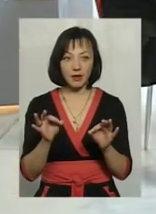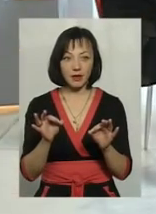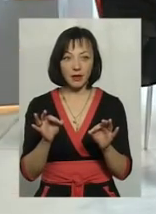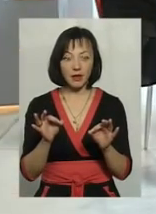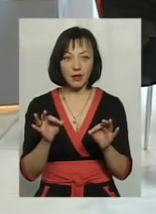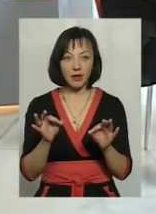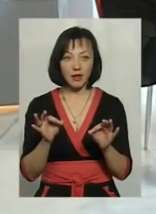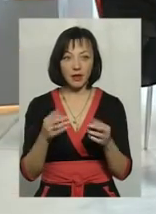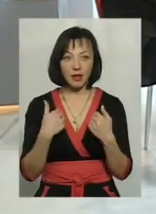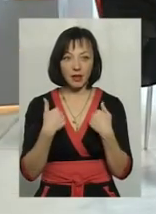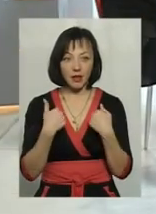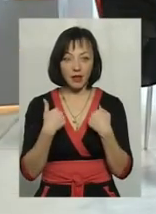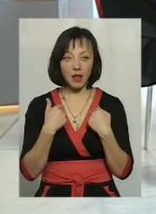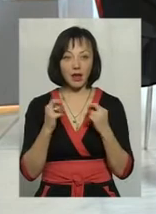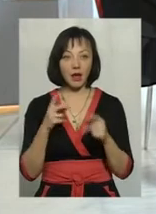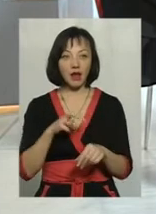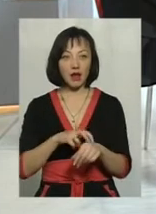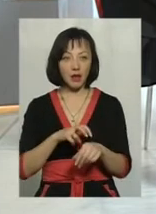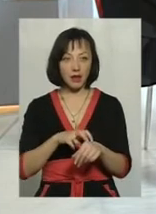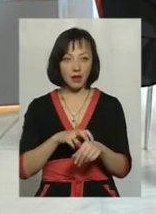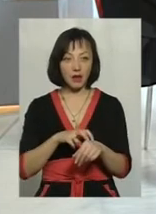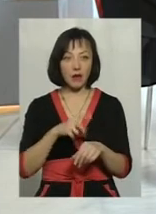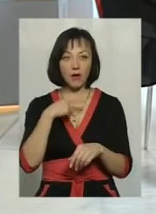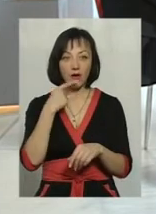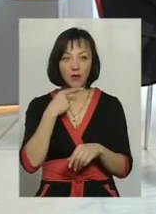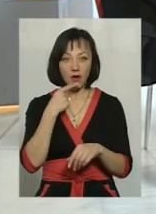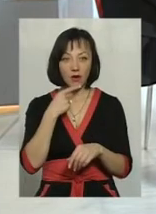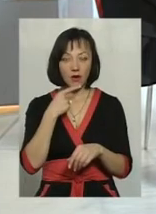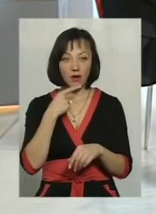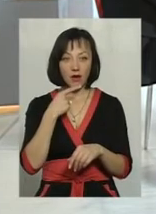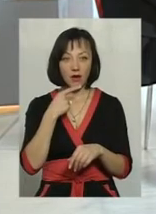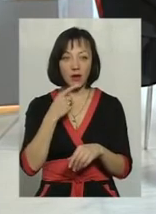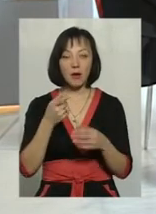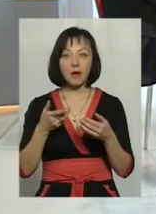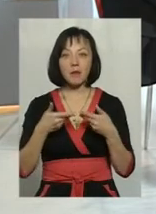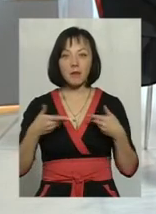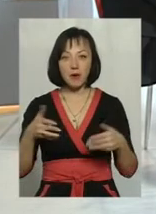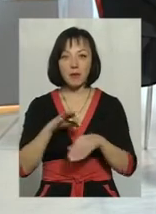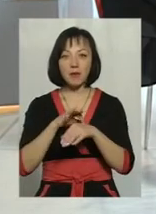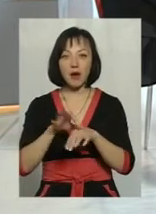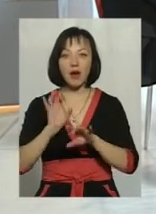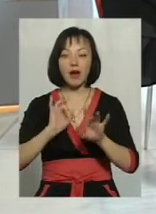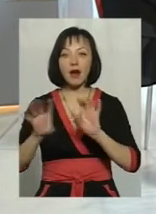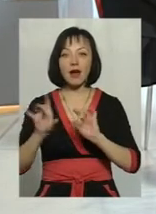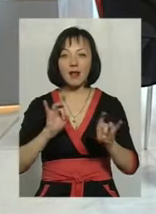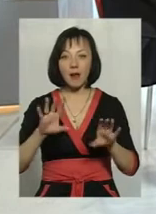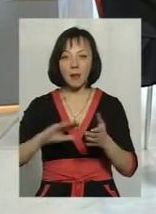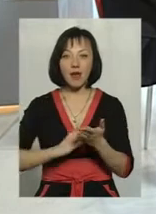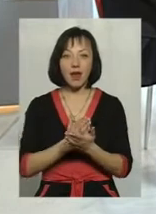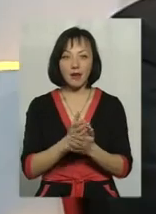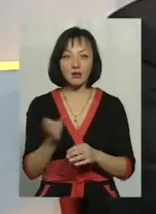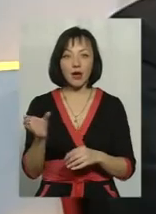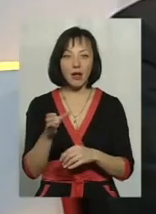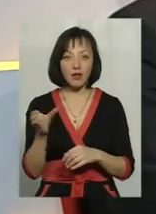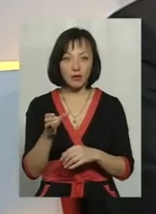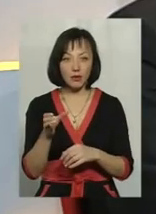Я як лікар, як нарколог скажу, що ми говоримо, ми проводимо рекламу якісного алкоголю.